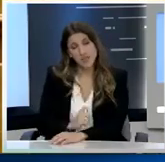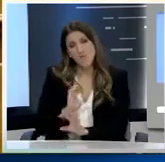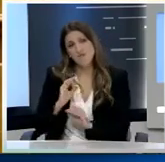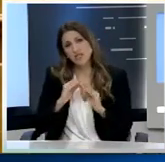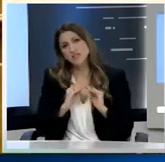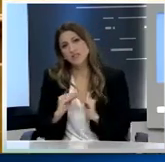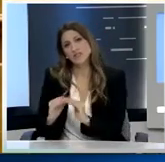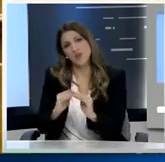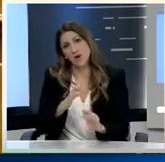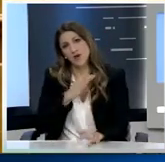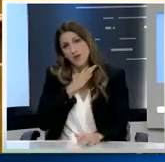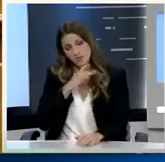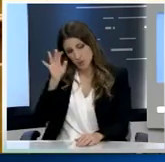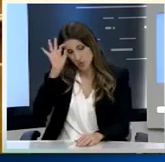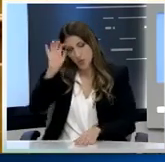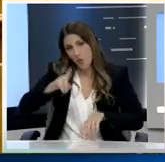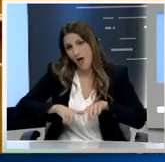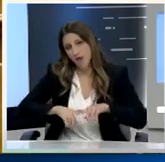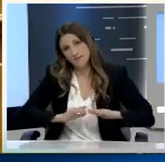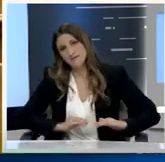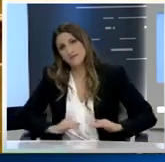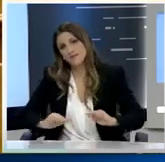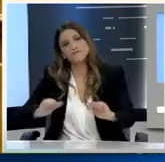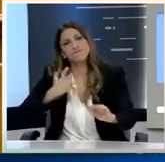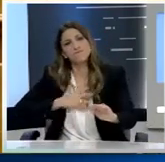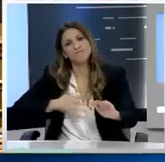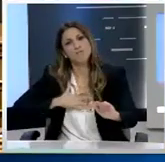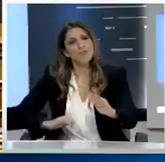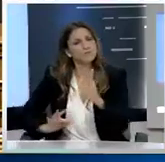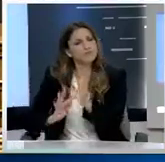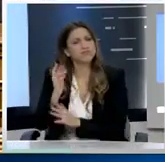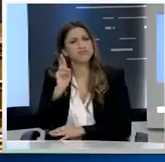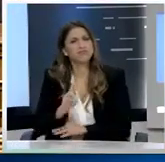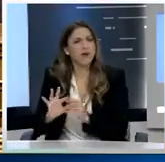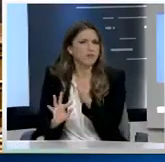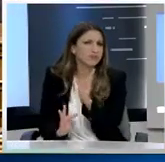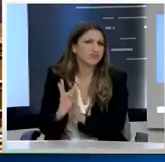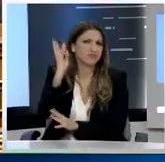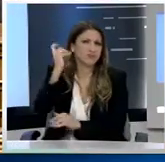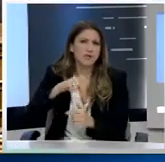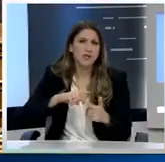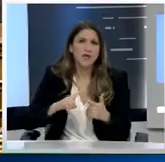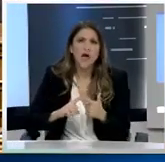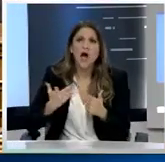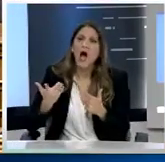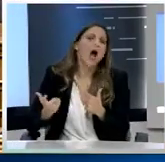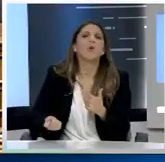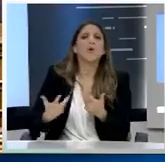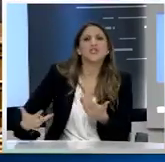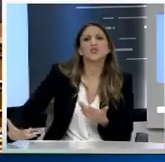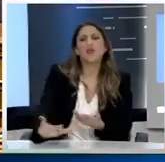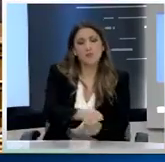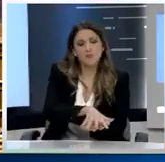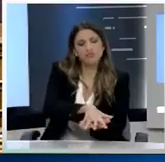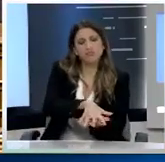για ένα σκοπό, για να μπορέσει η χώρα να διατηρήσει υψηλούς ρυθμούς μεγέθυνσης, να αυξηθούν τα διαθέσιμα εισοδήματα,